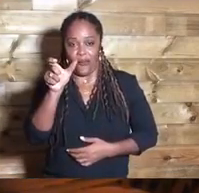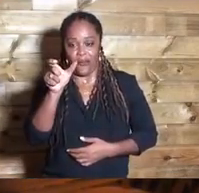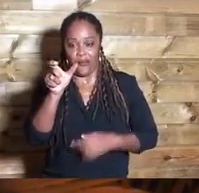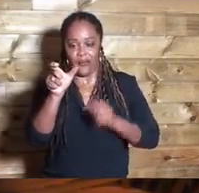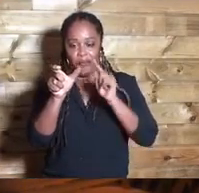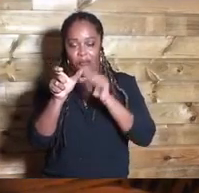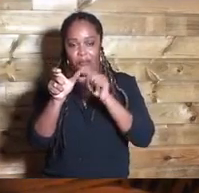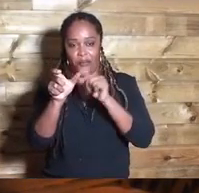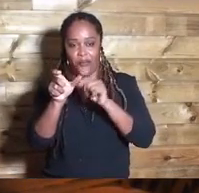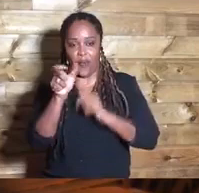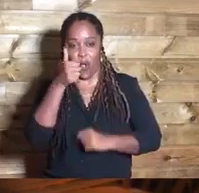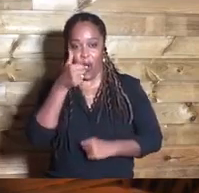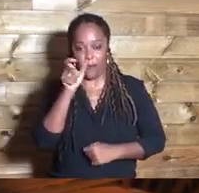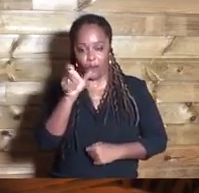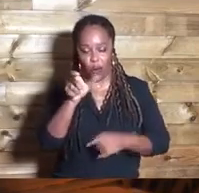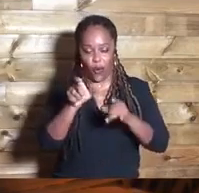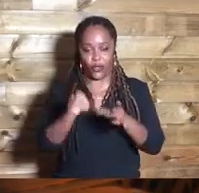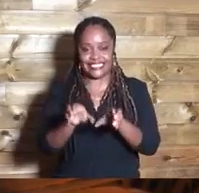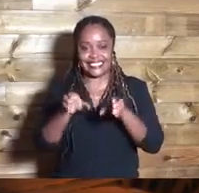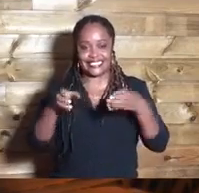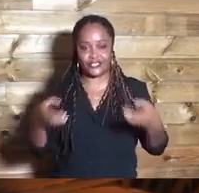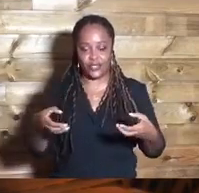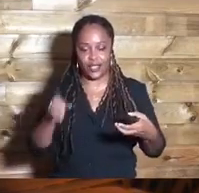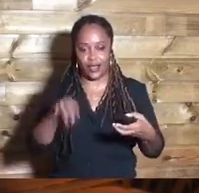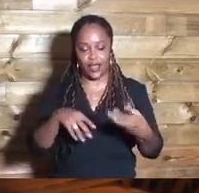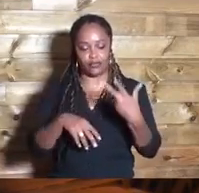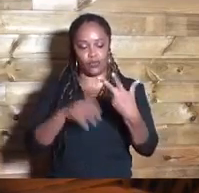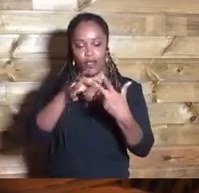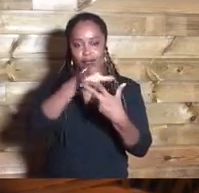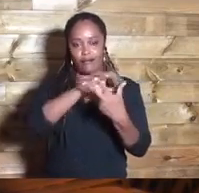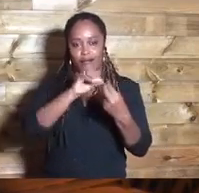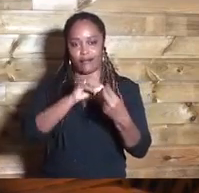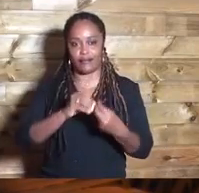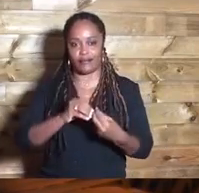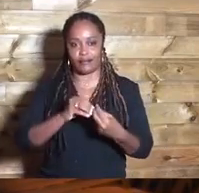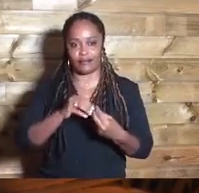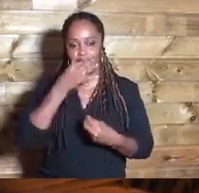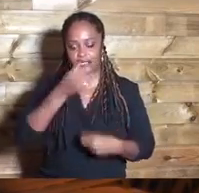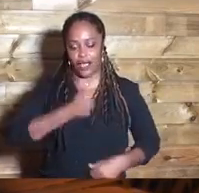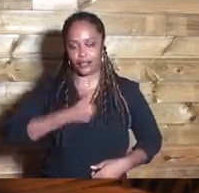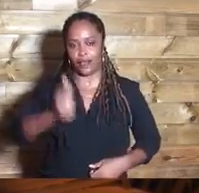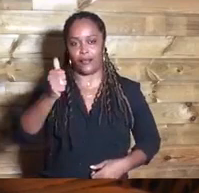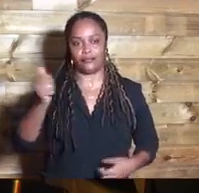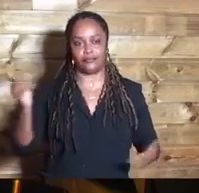c'est le mot en dictionnaire français qui peut regrouper ces quatre vocables-là, c'est l'indépendance.